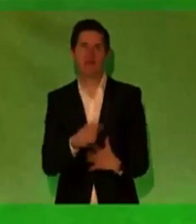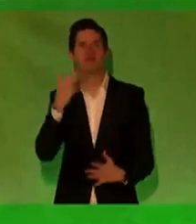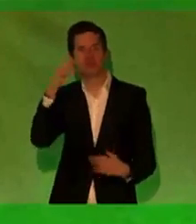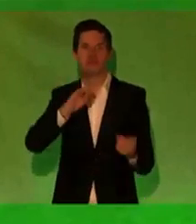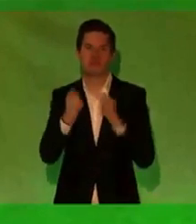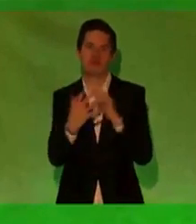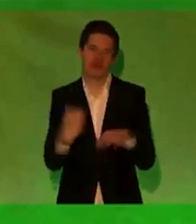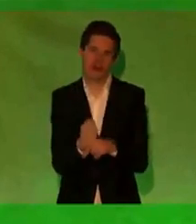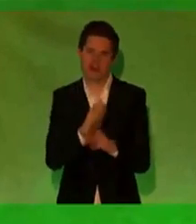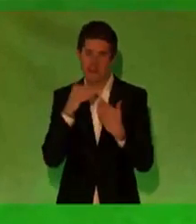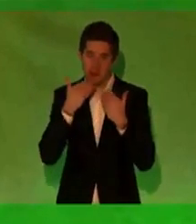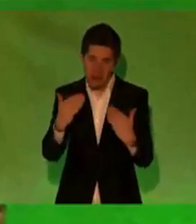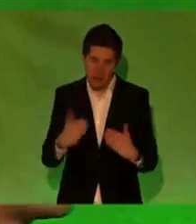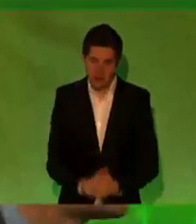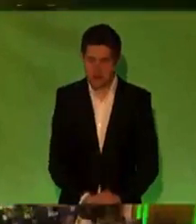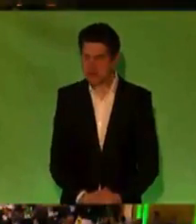hinzubekommen. Herzlichen Dank.